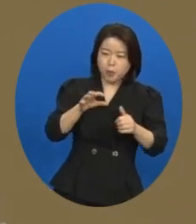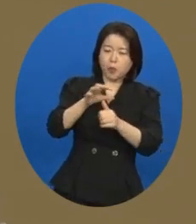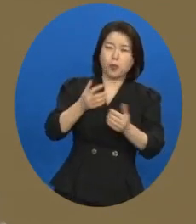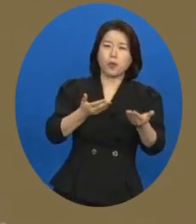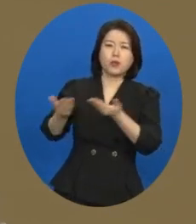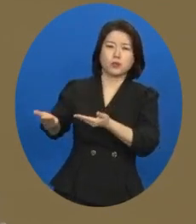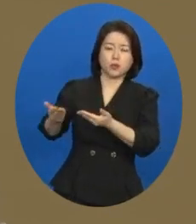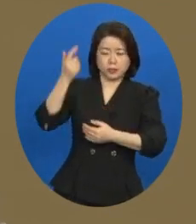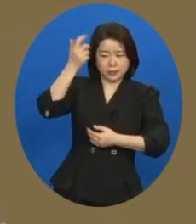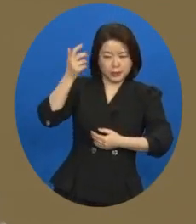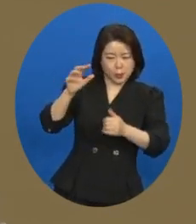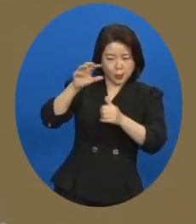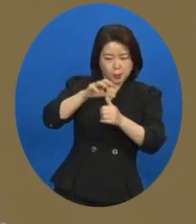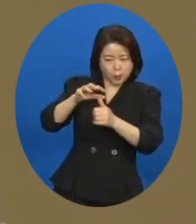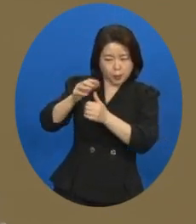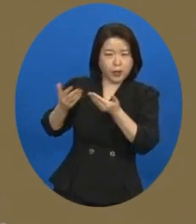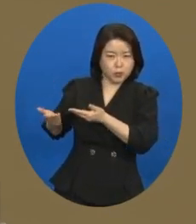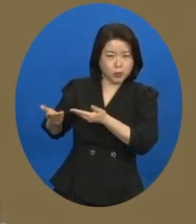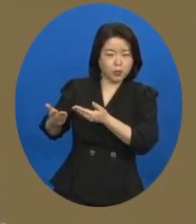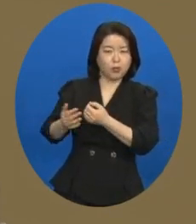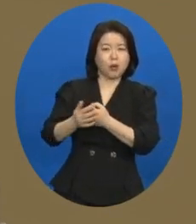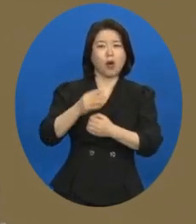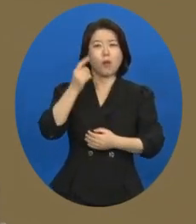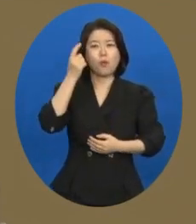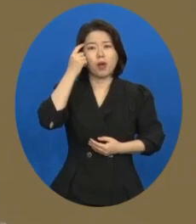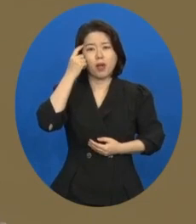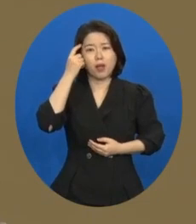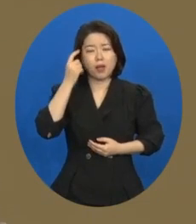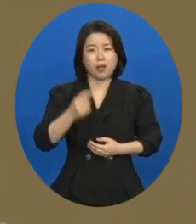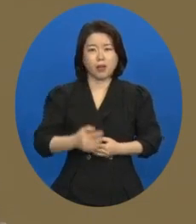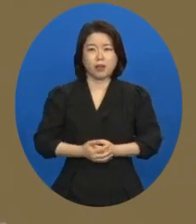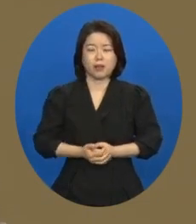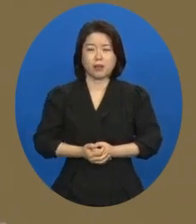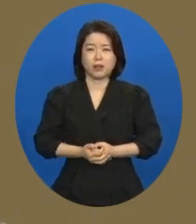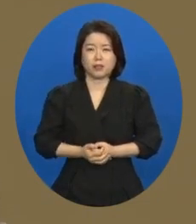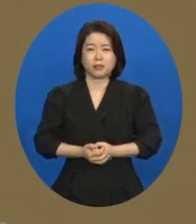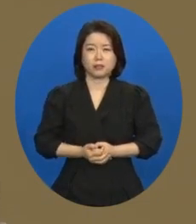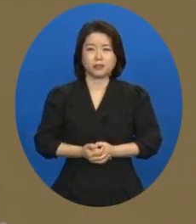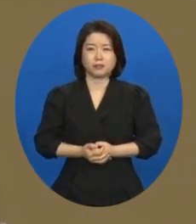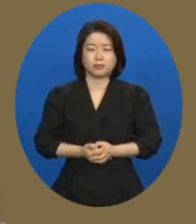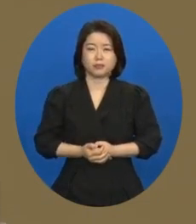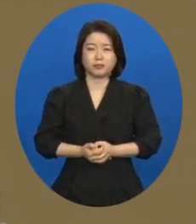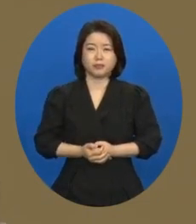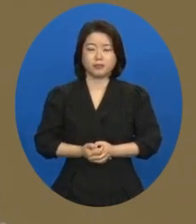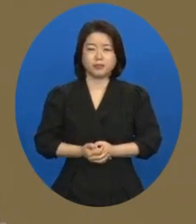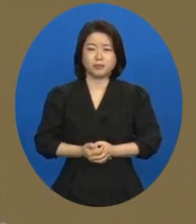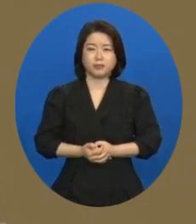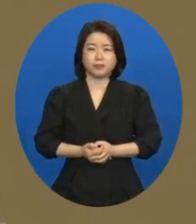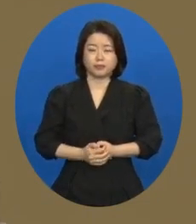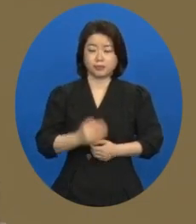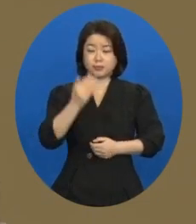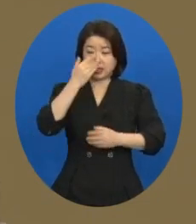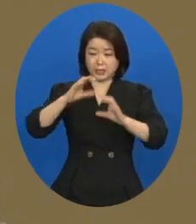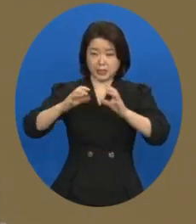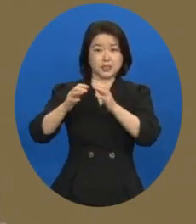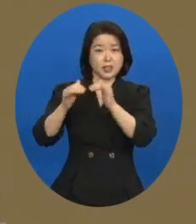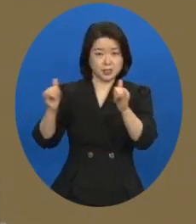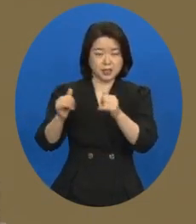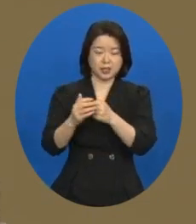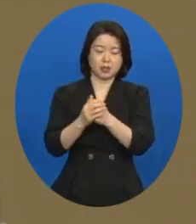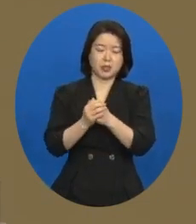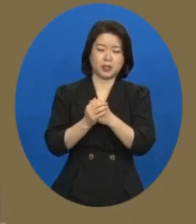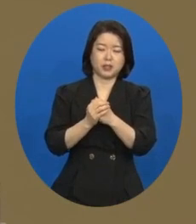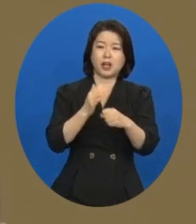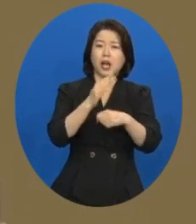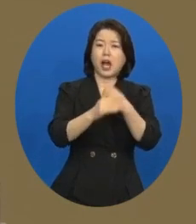거죠. 왜 그렇게 하셨을까요? 그것은 이스라엘 백성들이